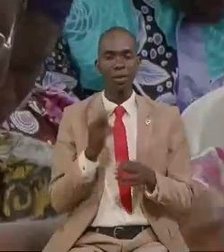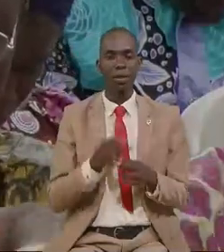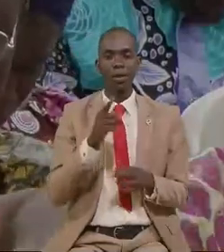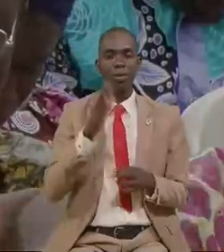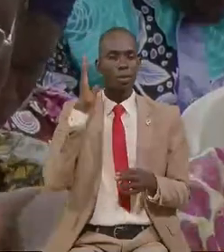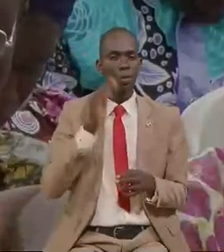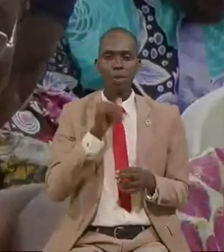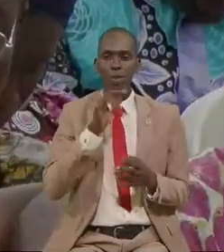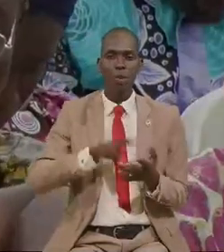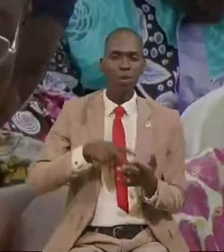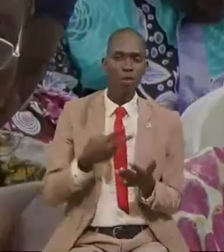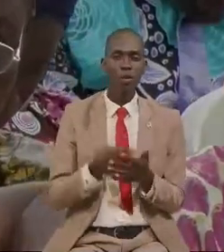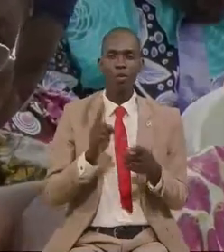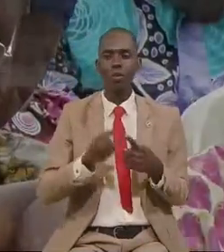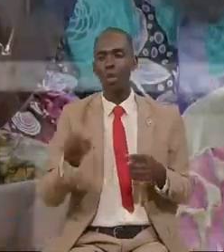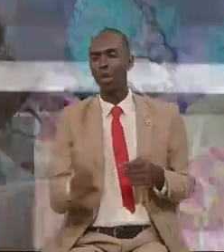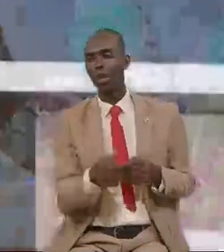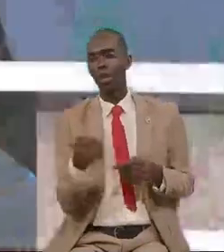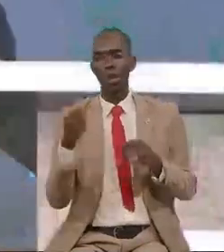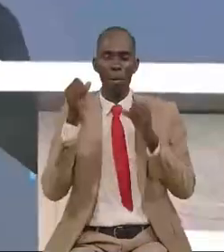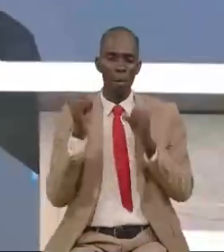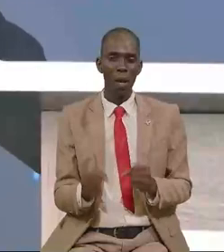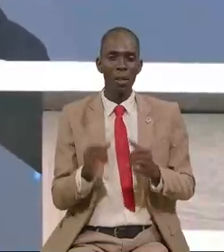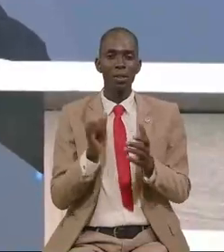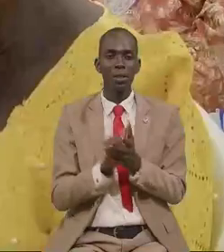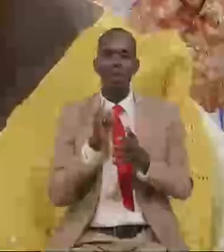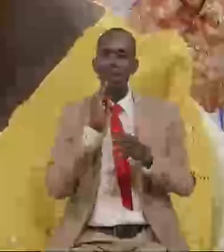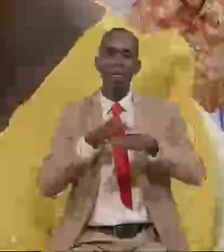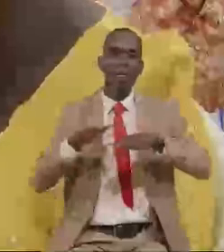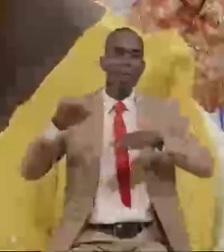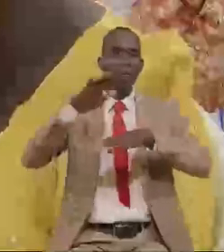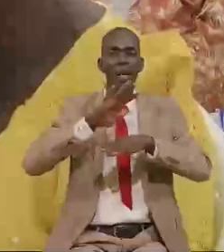pas sous la puissance qui est au-dessus de ta force.